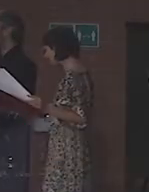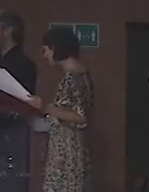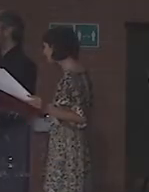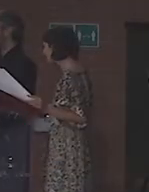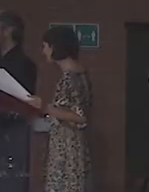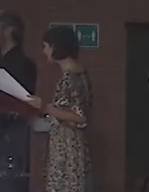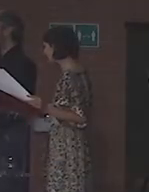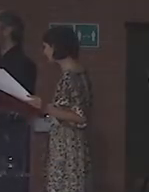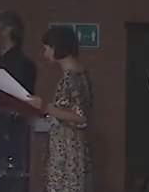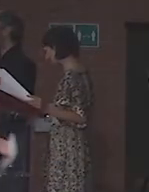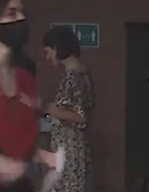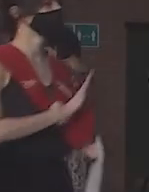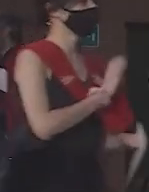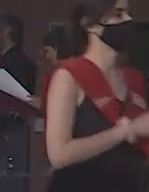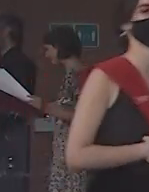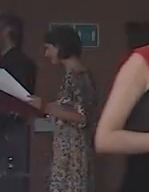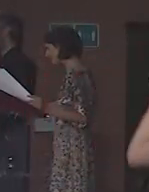Sara Rambla Jordi.